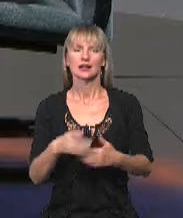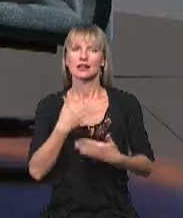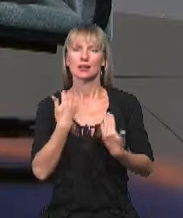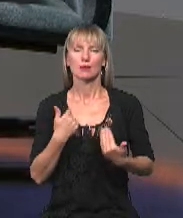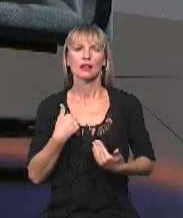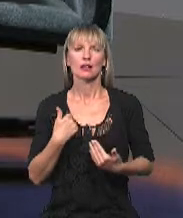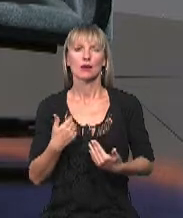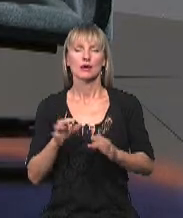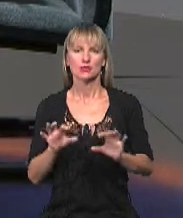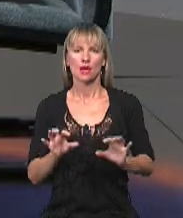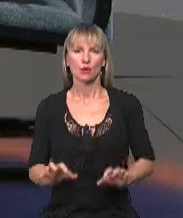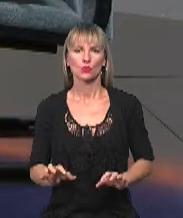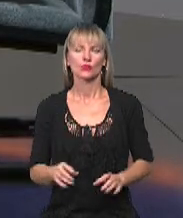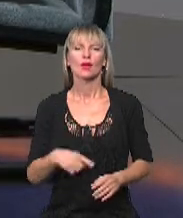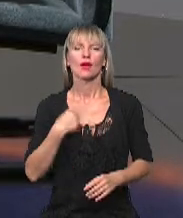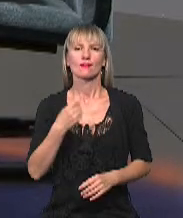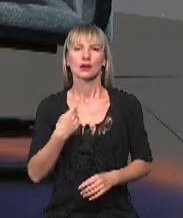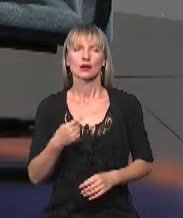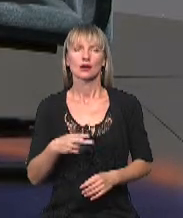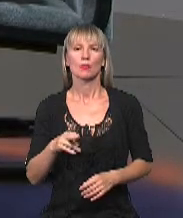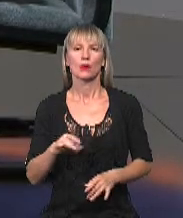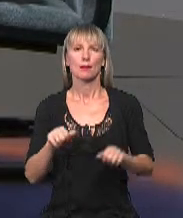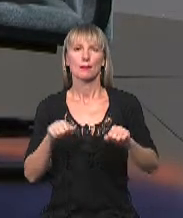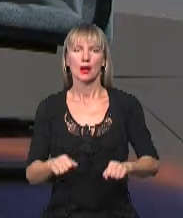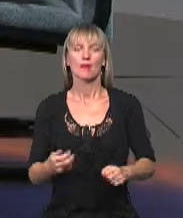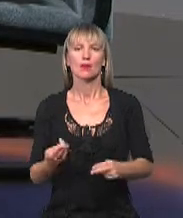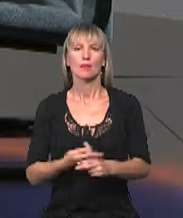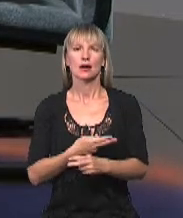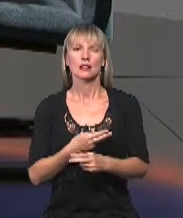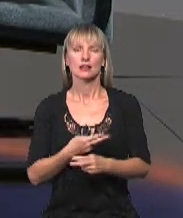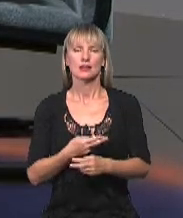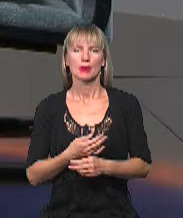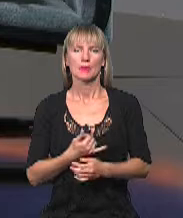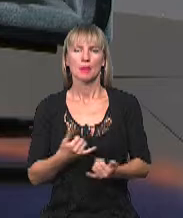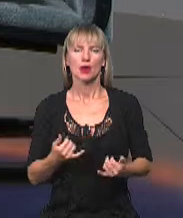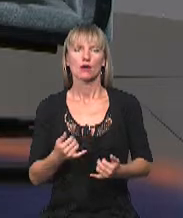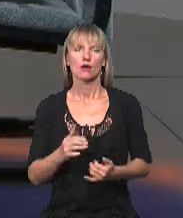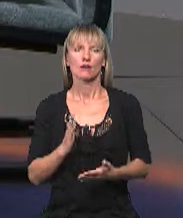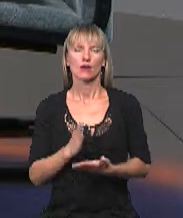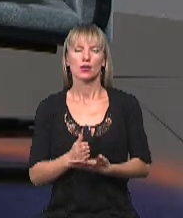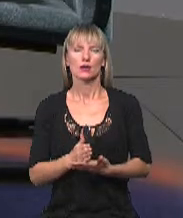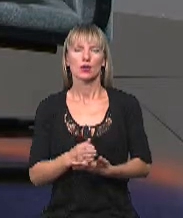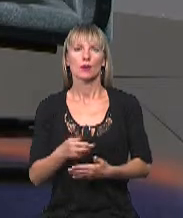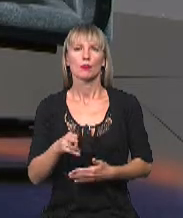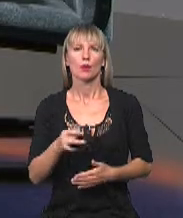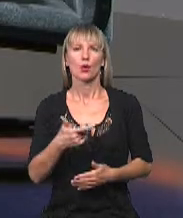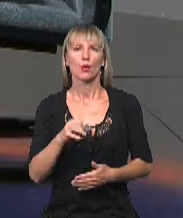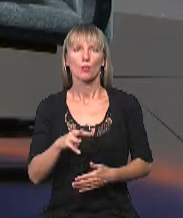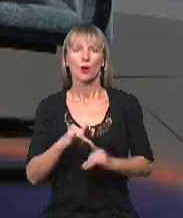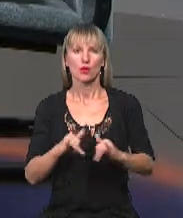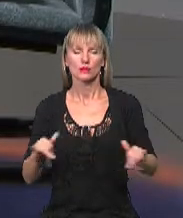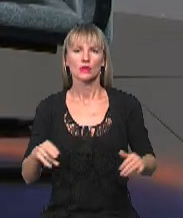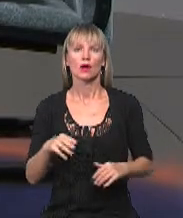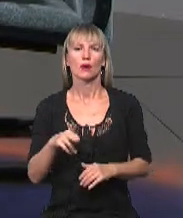нами названого закону, хоча йдеться і про верховенство права і безпеку, галузі, власне, про публічне управління, про гуманітарний розвиток і